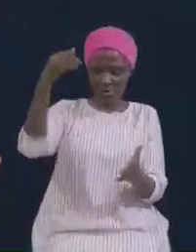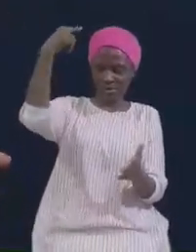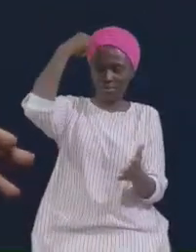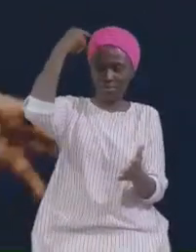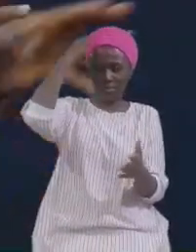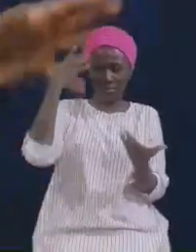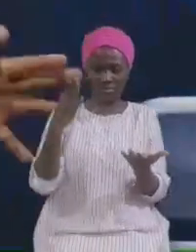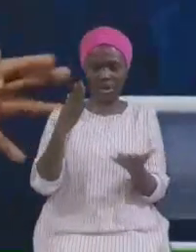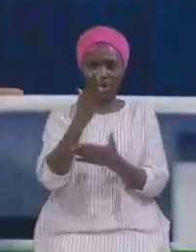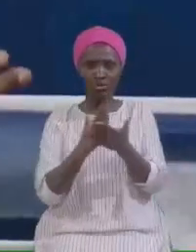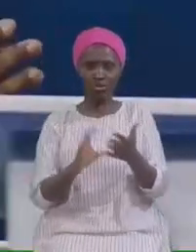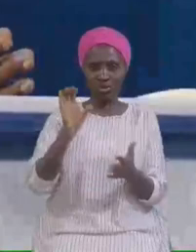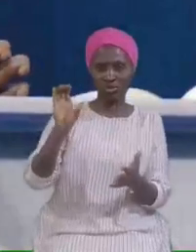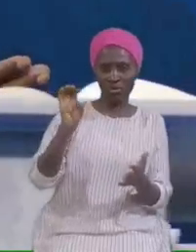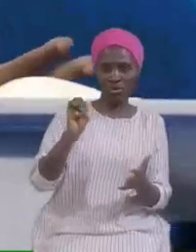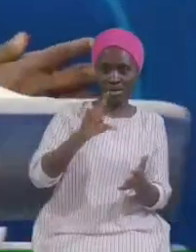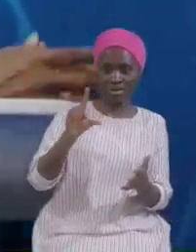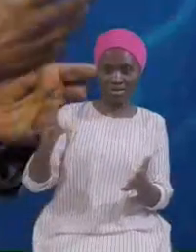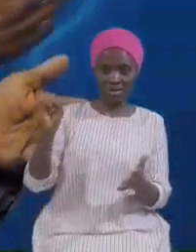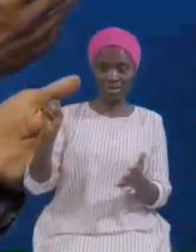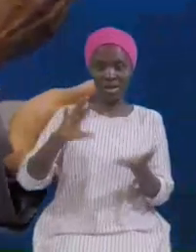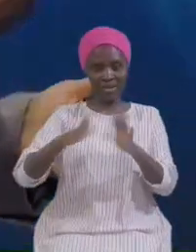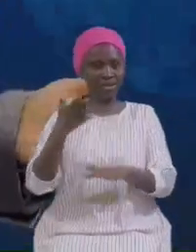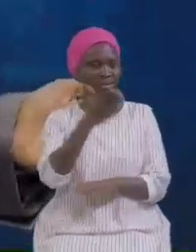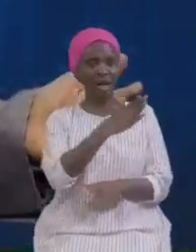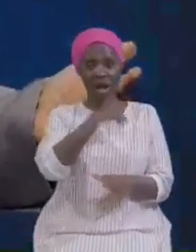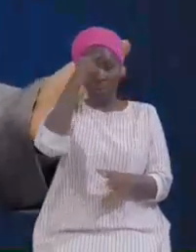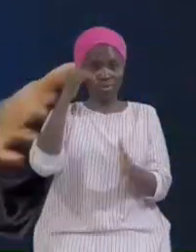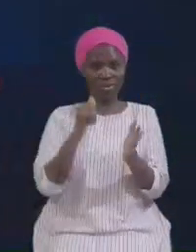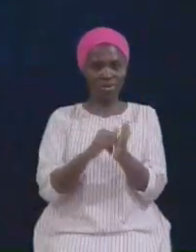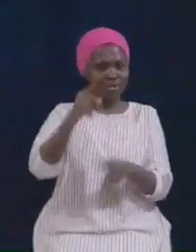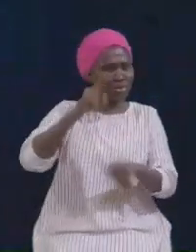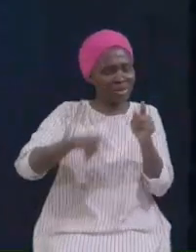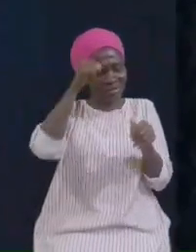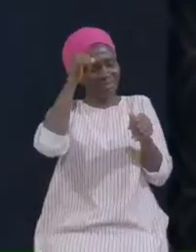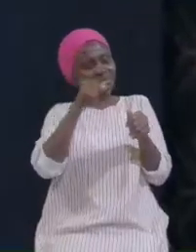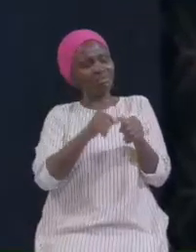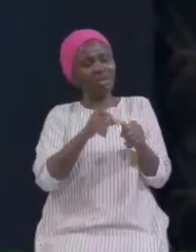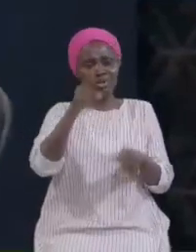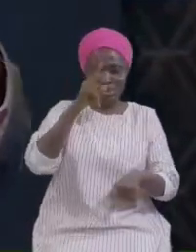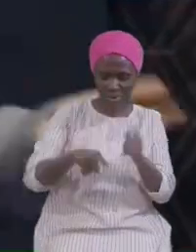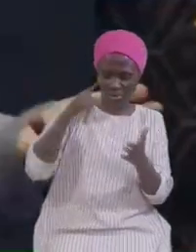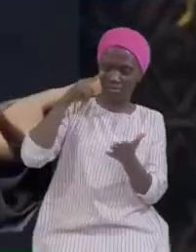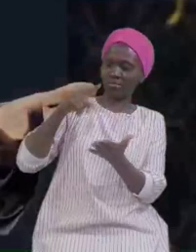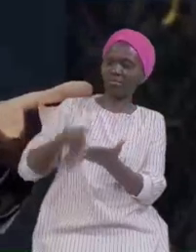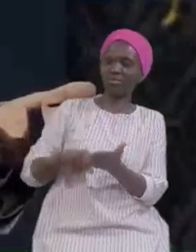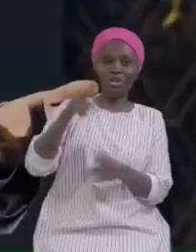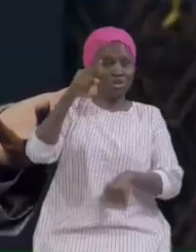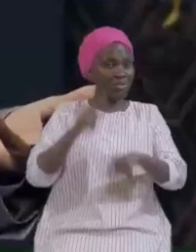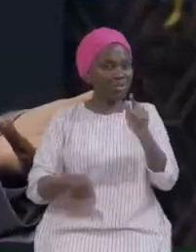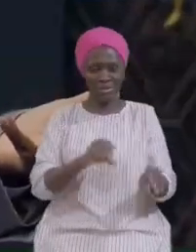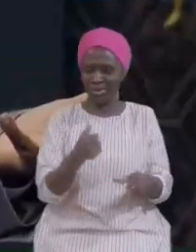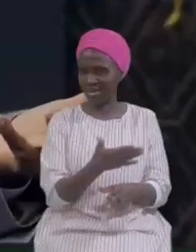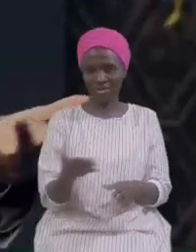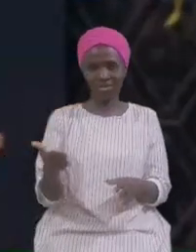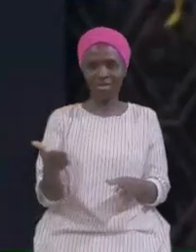ces cellules mortes par-ci, par-là. Et parce que ces cellules sont mortes, tu n'arrives plus à te rappeler, tu n'arrives plus à te souvenir, tu